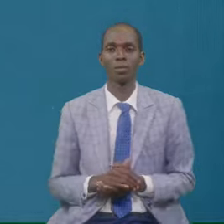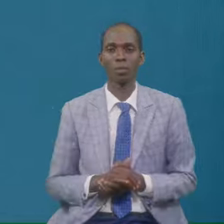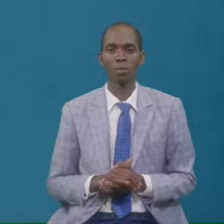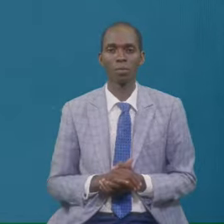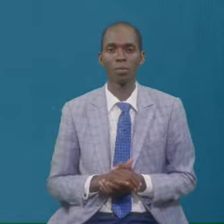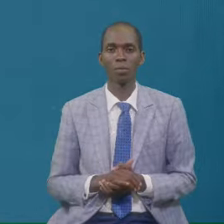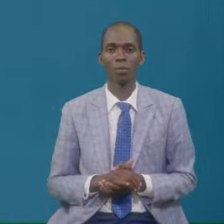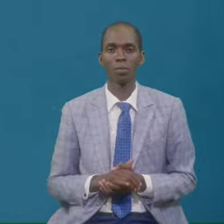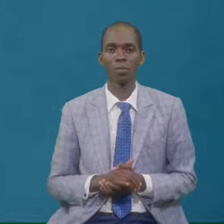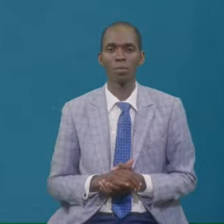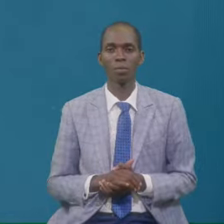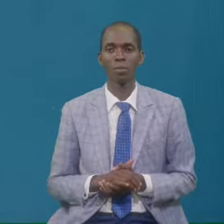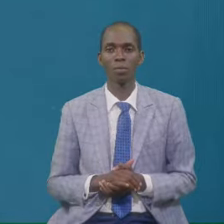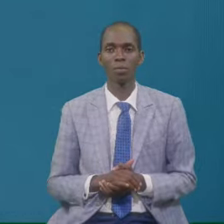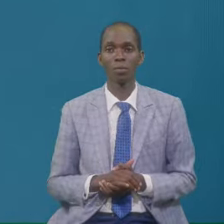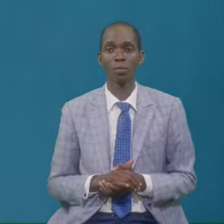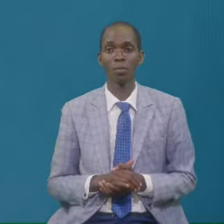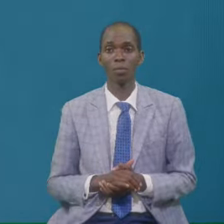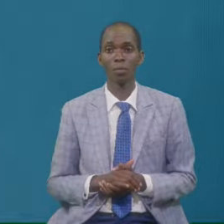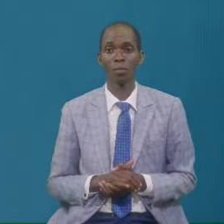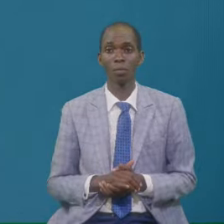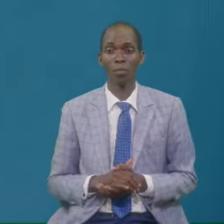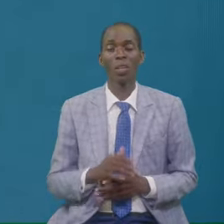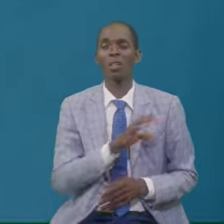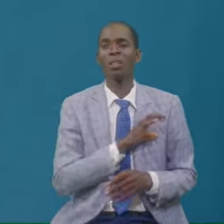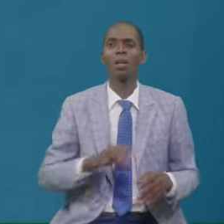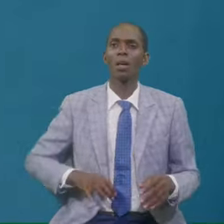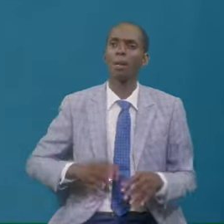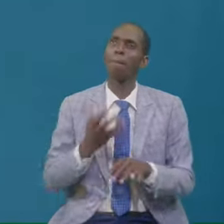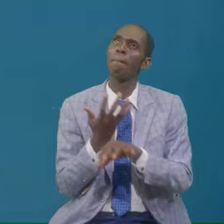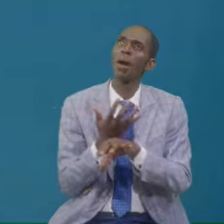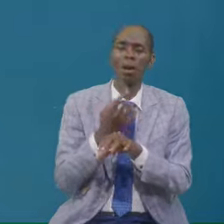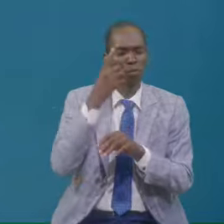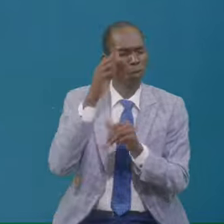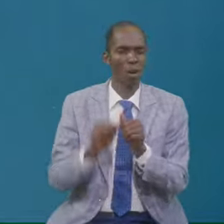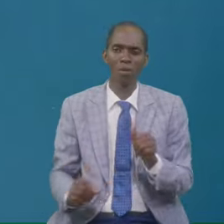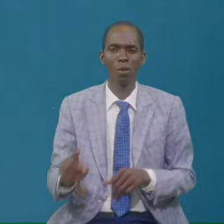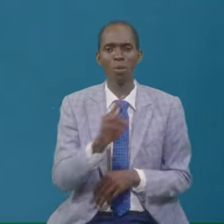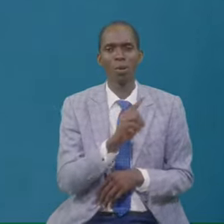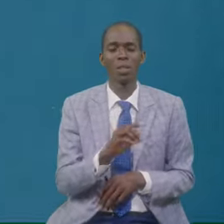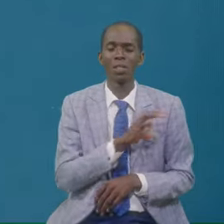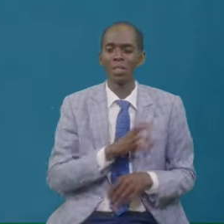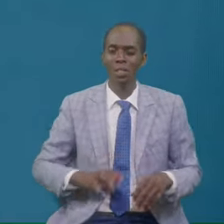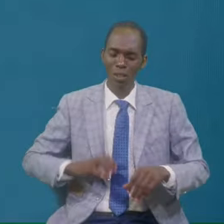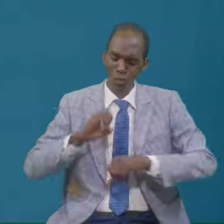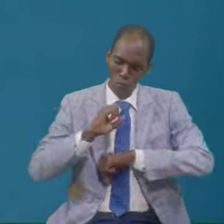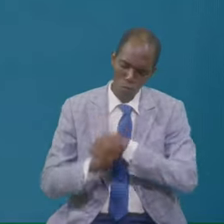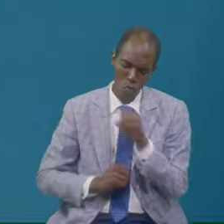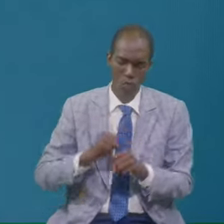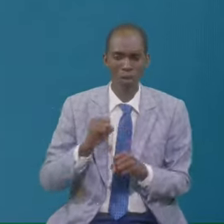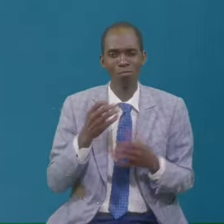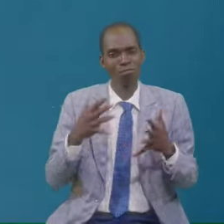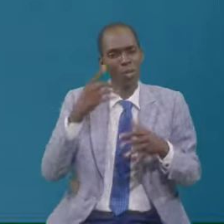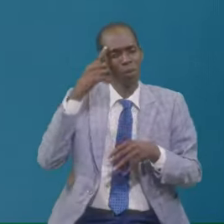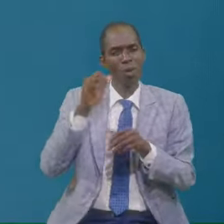యేసు సెలవిచ్చాడు. He pleads for everyone. ప్రతి వారి కోసం ఆయన బ్రతిమలాడుతాడు. He has suffered for everyone. ప్రతి వారి కోసం ఆయన